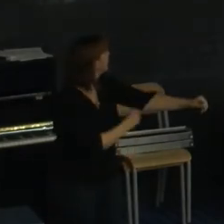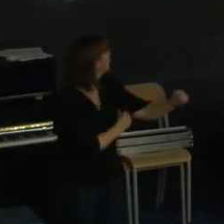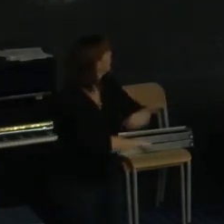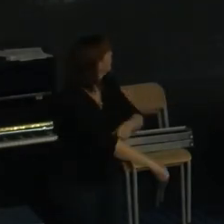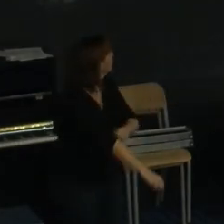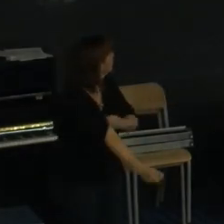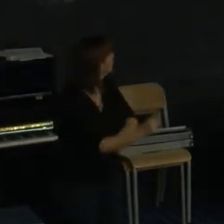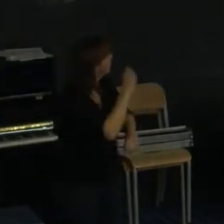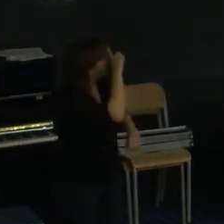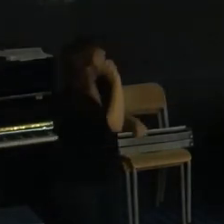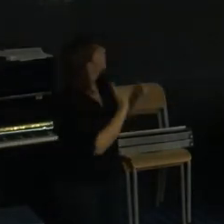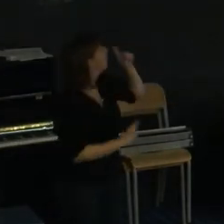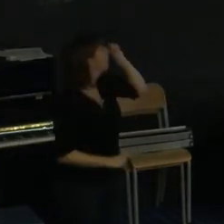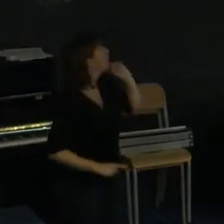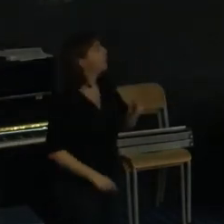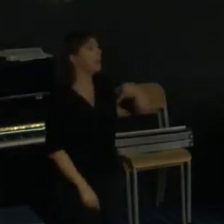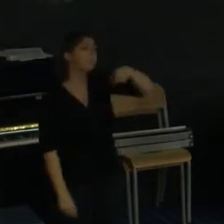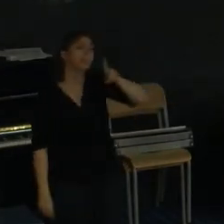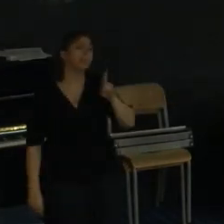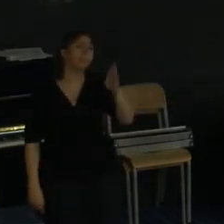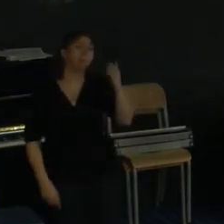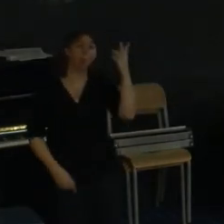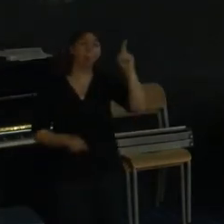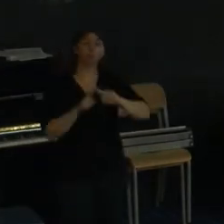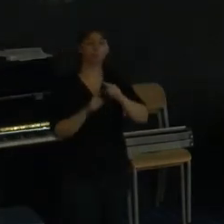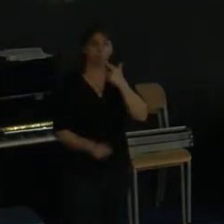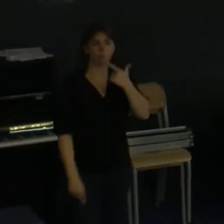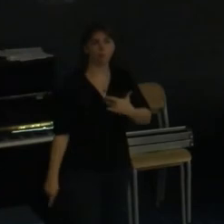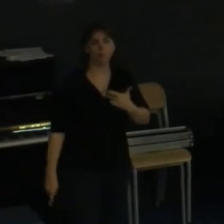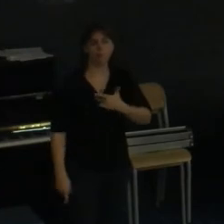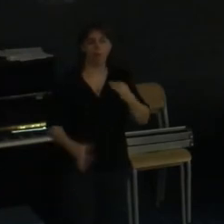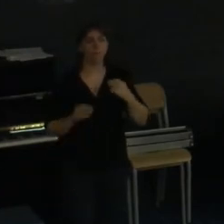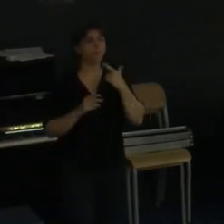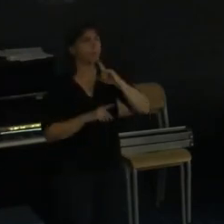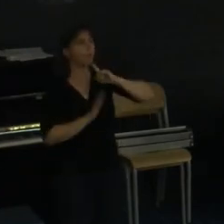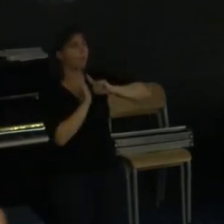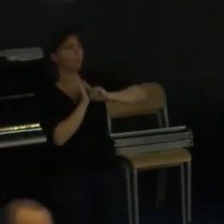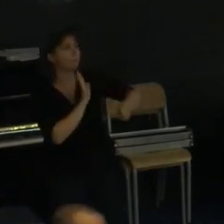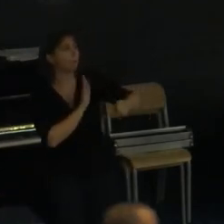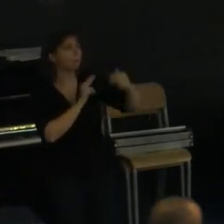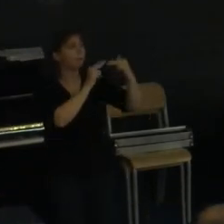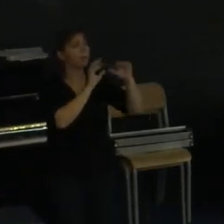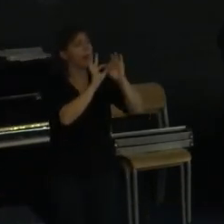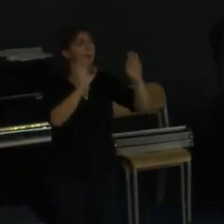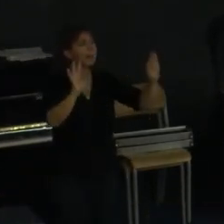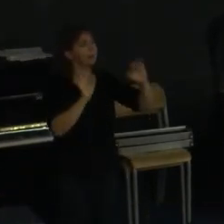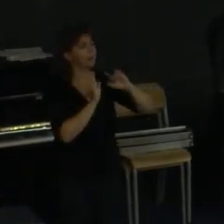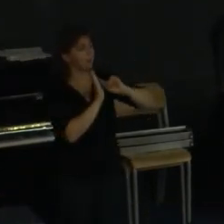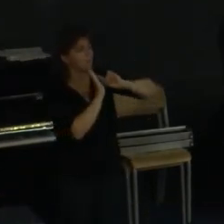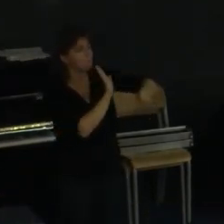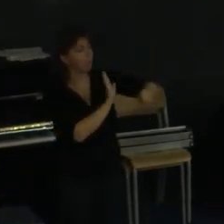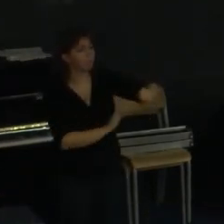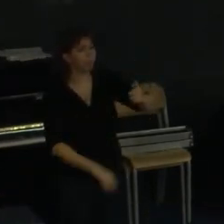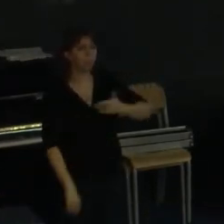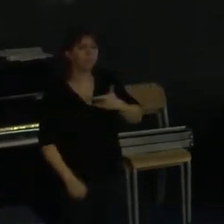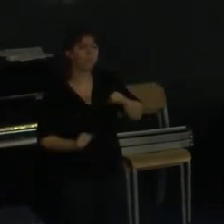fonctionnalités aussi intéressantes avec PDB, c'est qu'on peut utiliser en ligne de commande. Ça va ? La ligne de commande, c'est vachement intéressant parce que vous